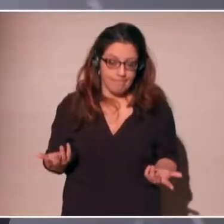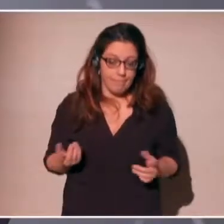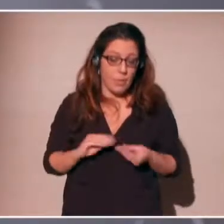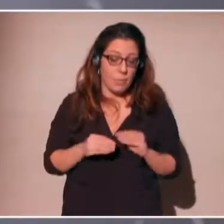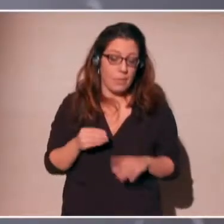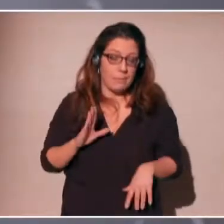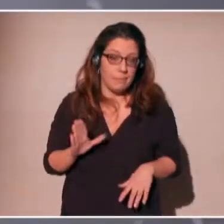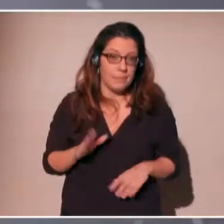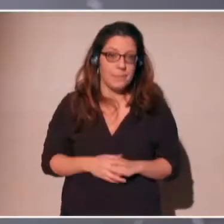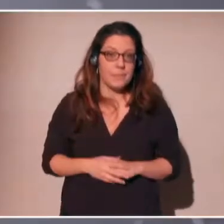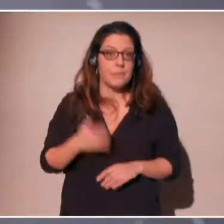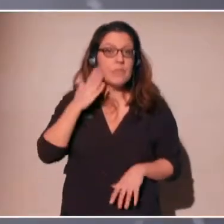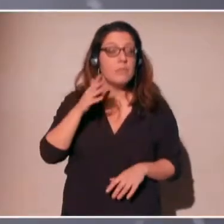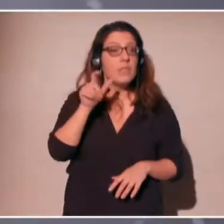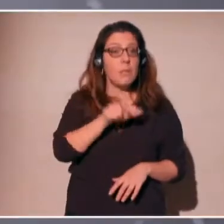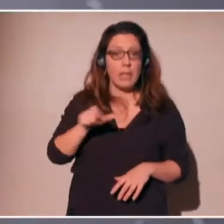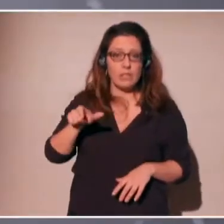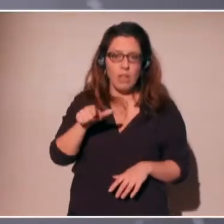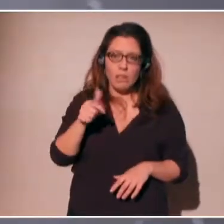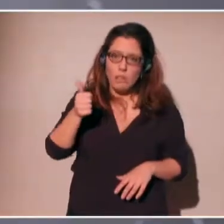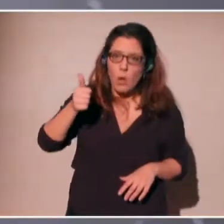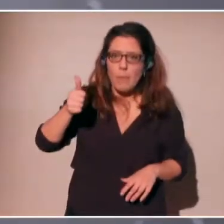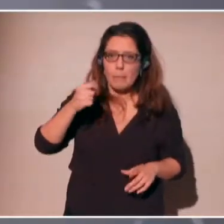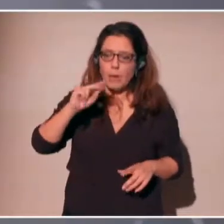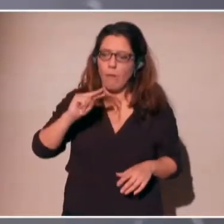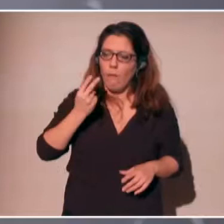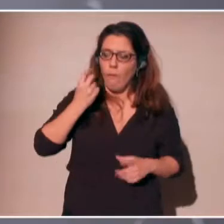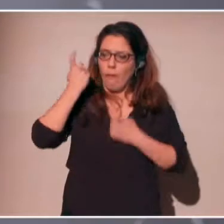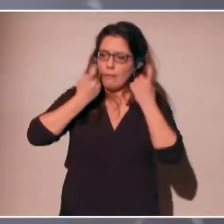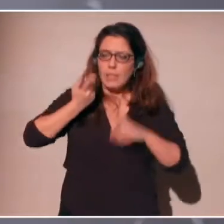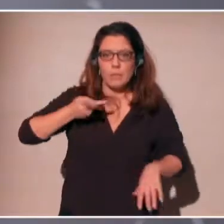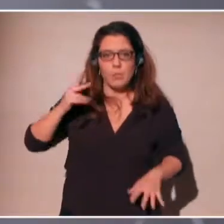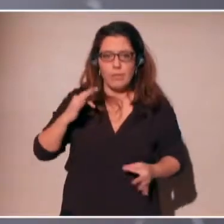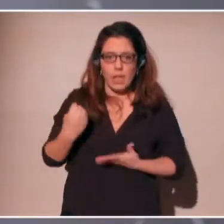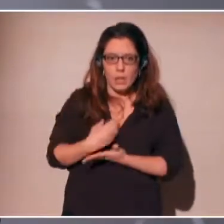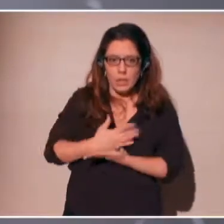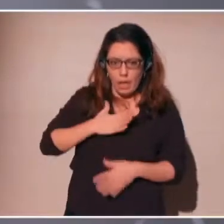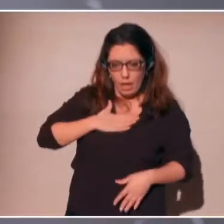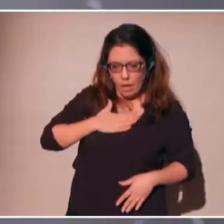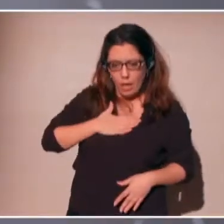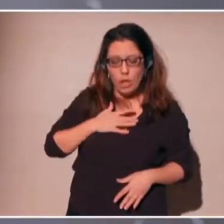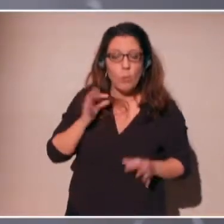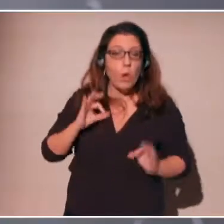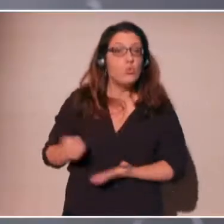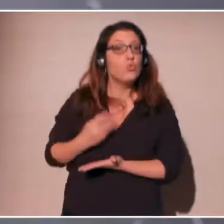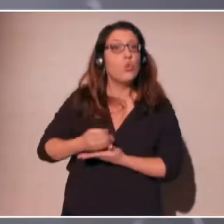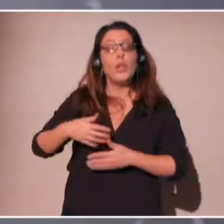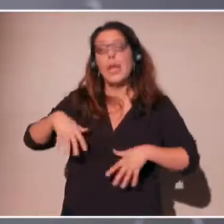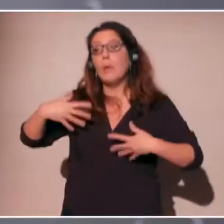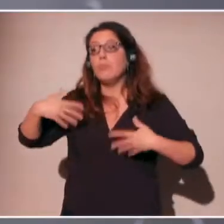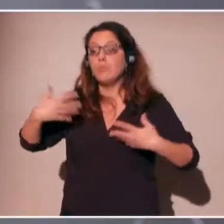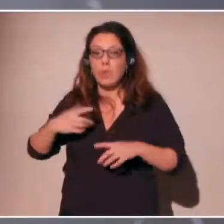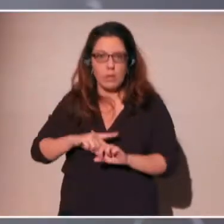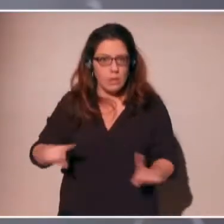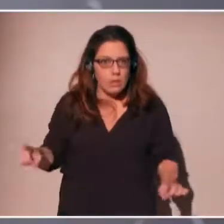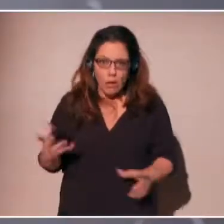gens se posaient plus la question de ce que sont ces données, si on accepte l'idée que les données personnelles, ce n'est pas juste un jeu de données, c'est le prolongement de moi, de ce que